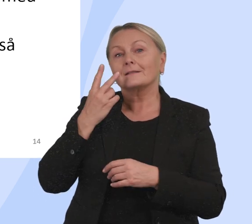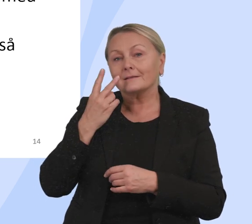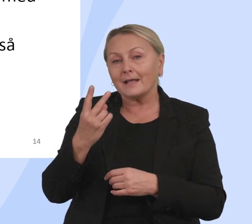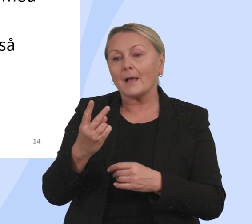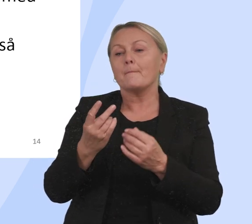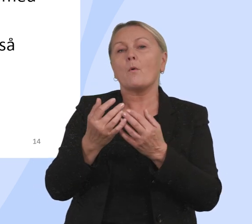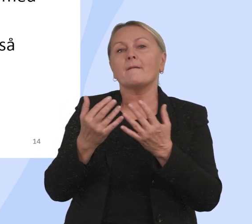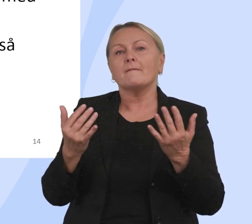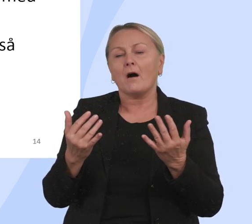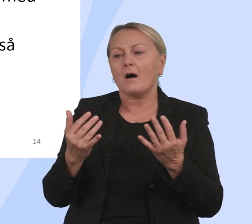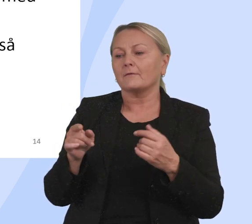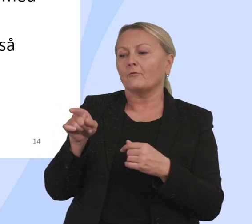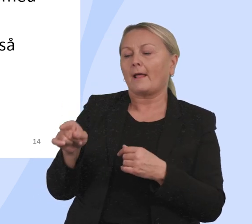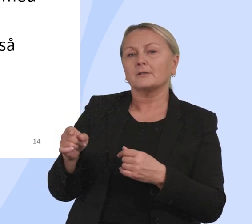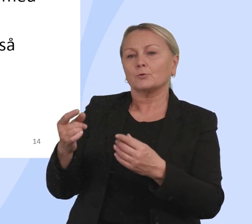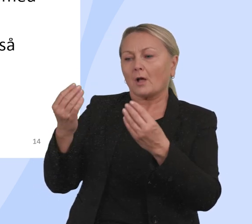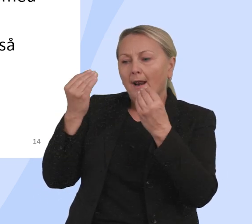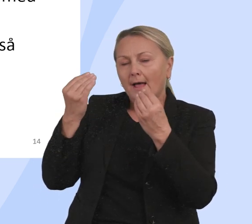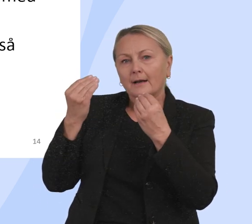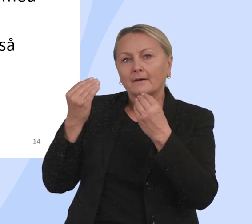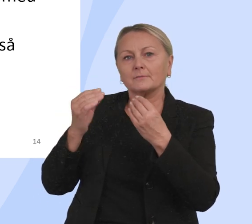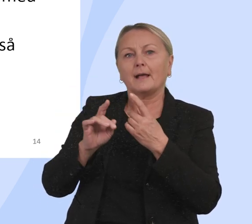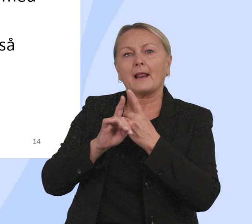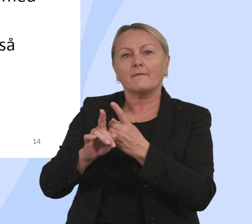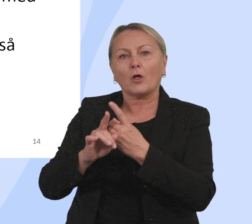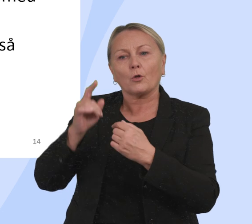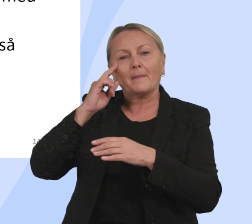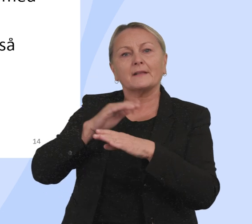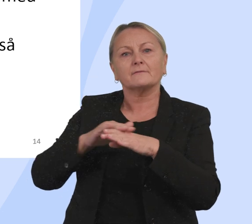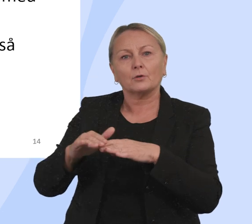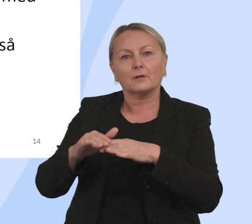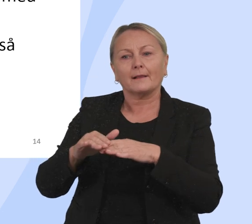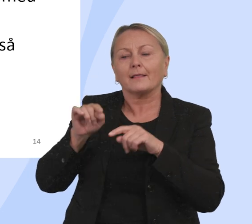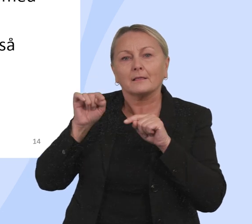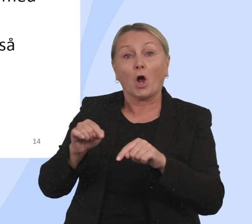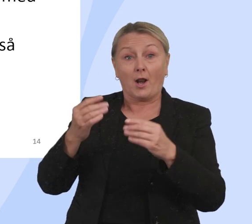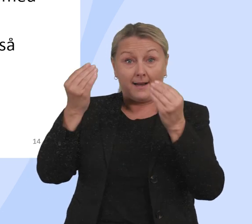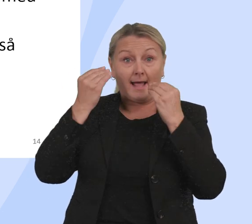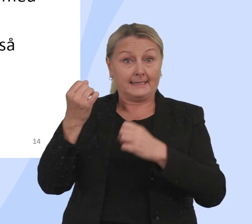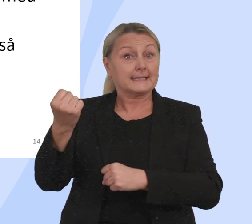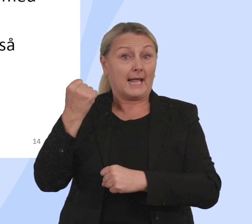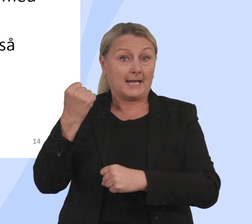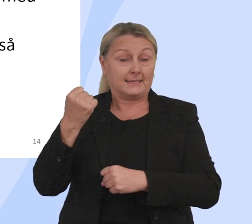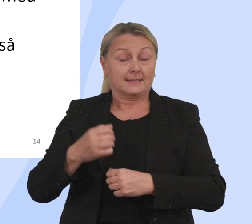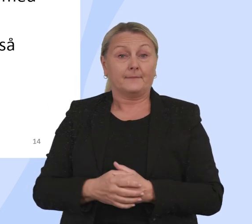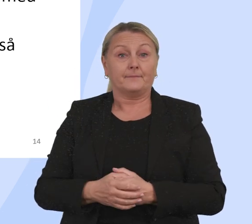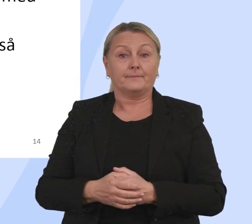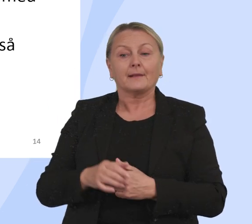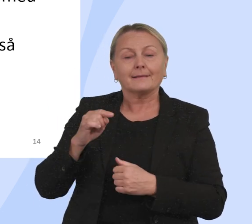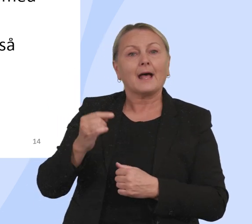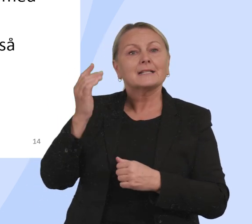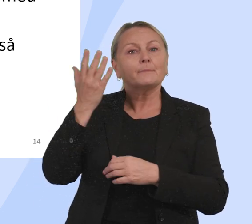lærende, der er relevant og meningsfuld. Det er der, hvor læring er stærkest. det er der, hvor spejlneuronerne er